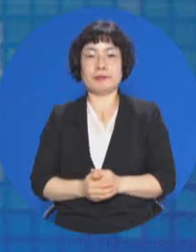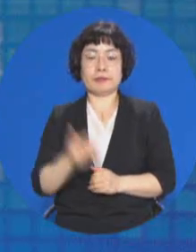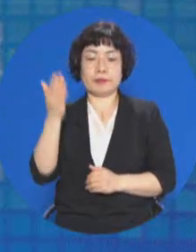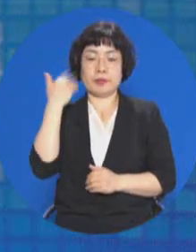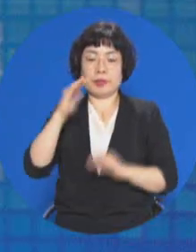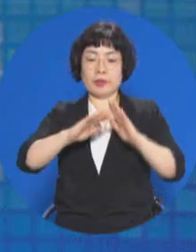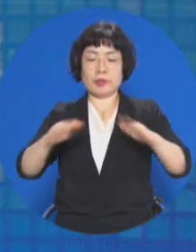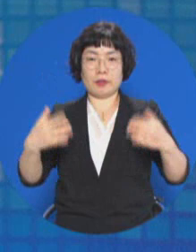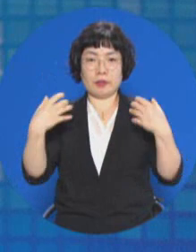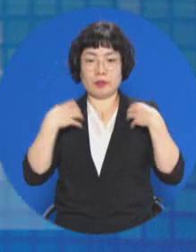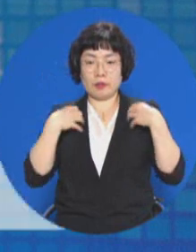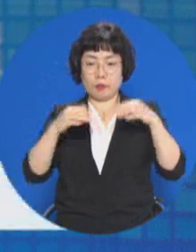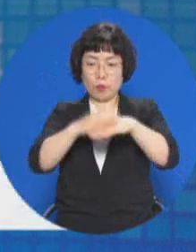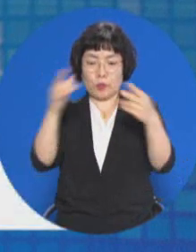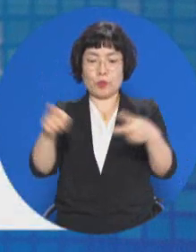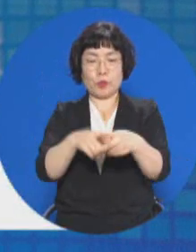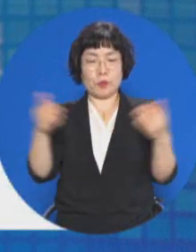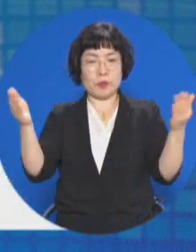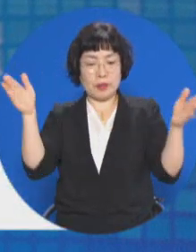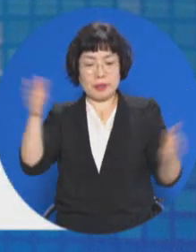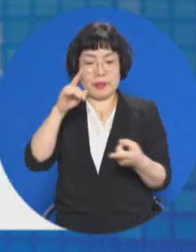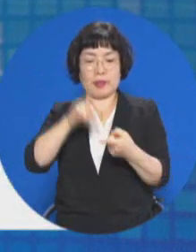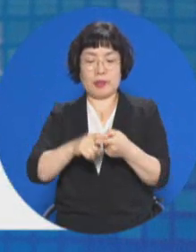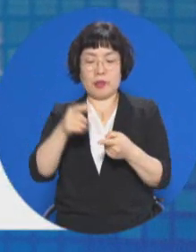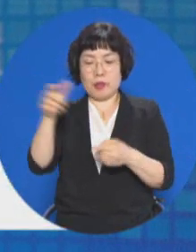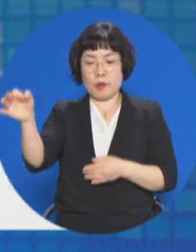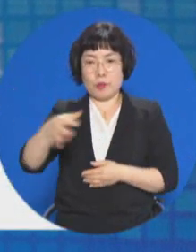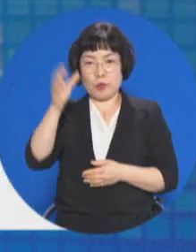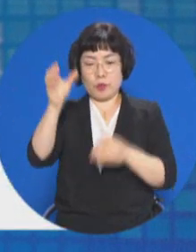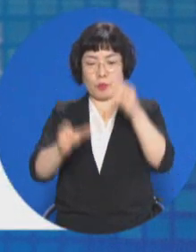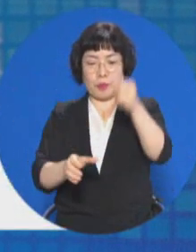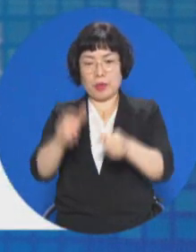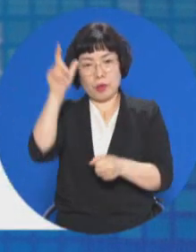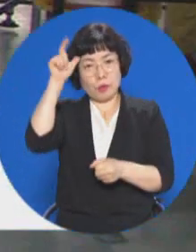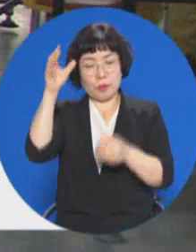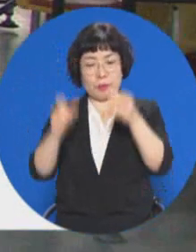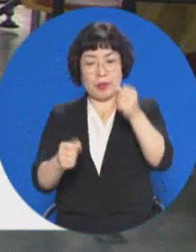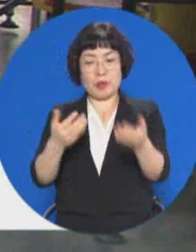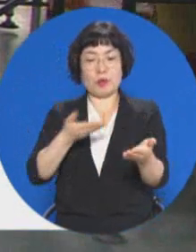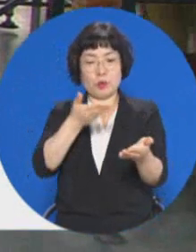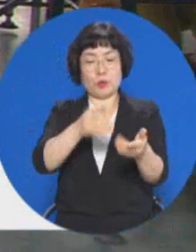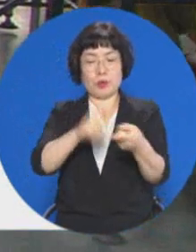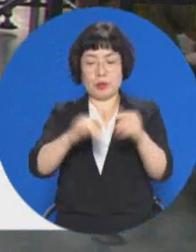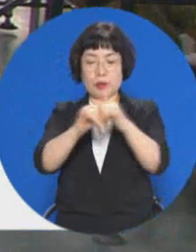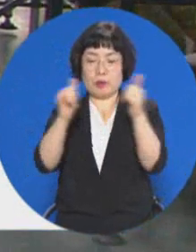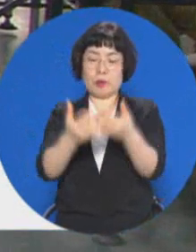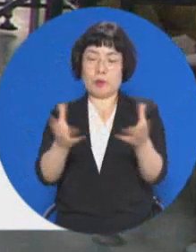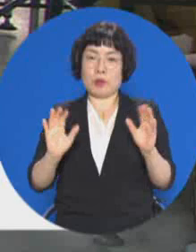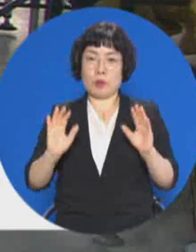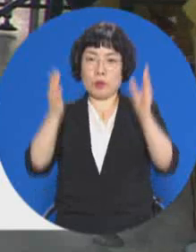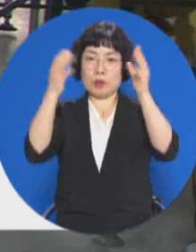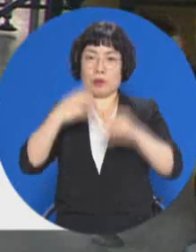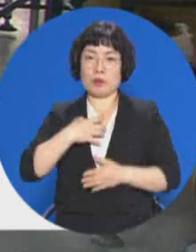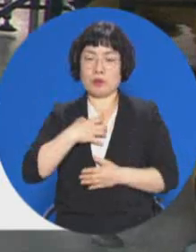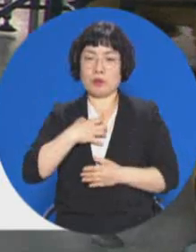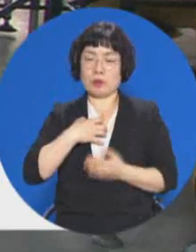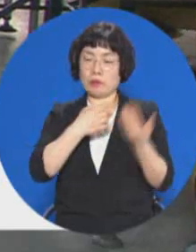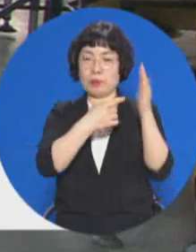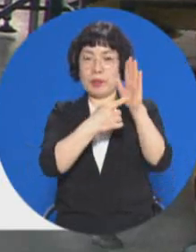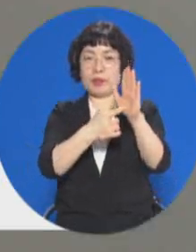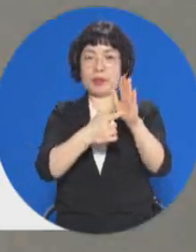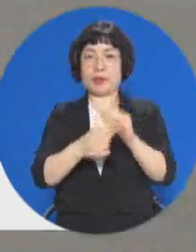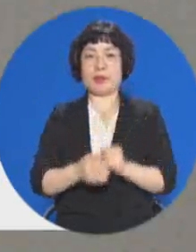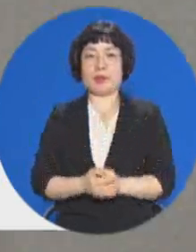최근 전남도가 도내 모든 초등학생들에게 무상 우유급식을 제공하기로 한 결정과 관련해 시민단체가 환영과 우려의 뜻을